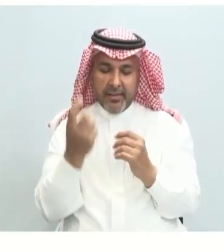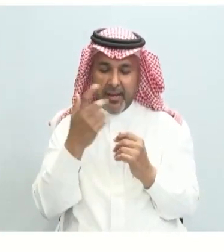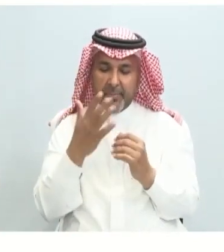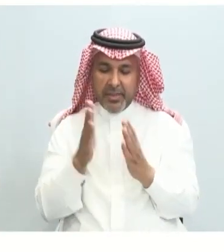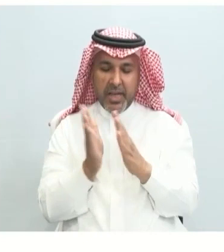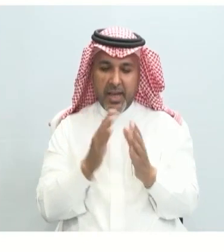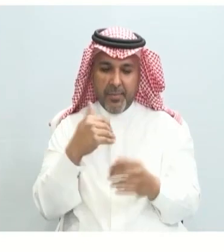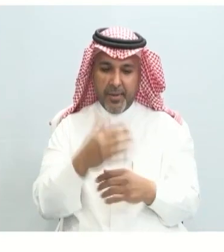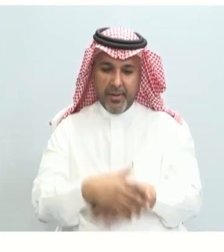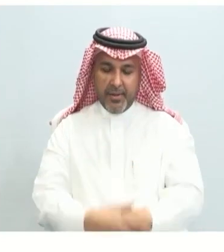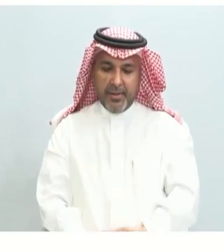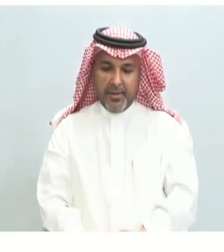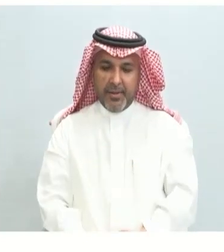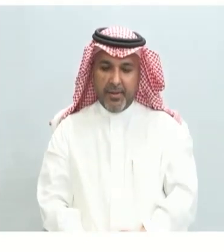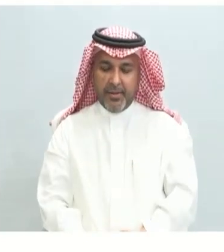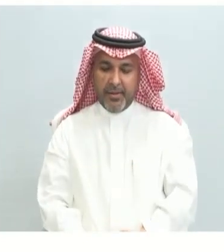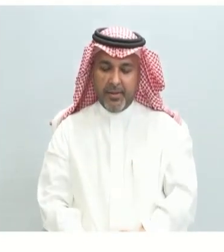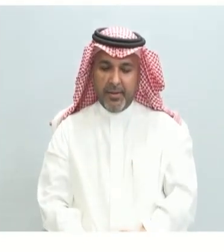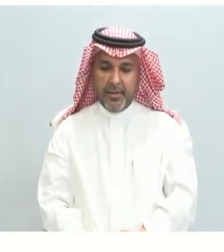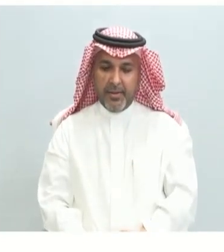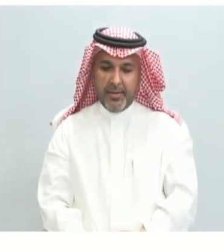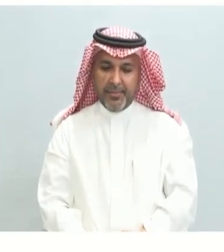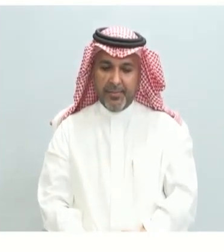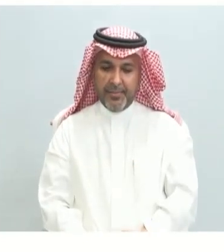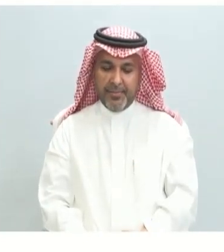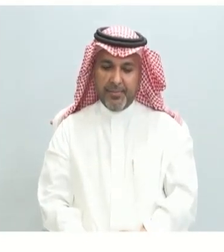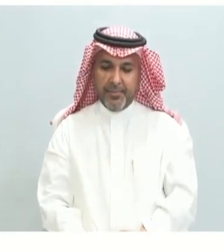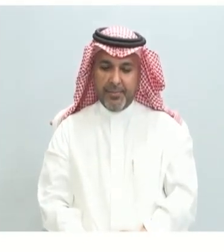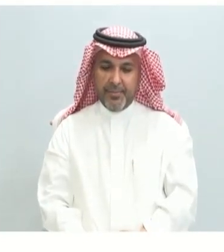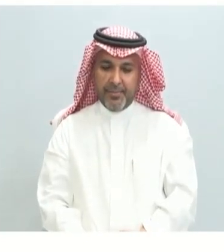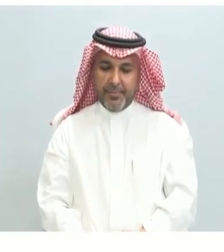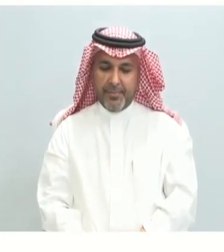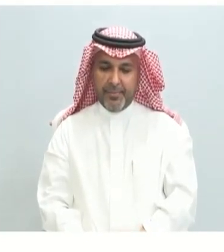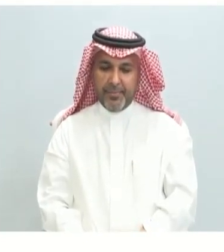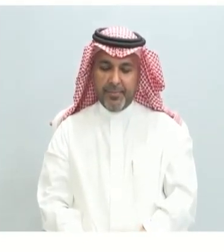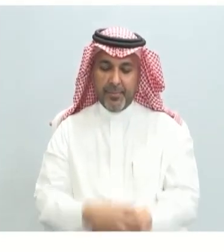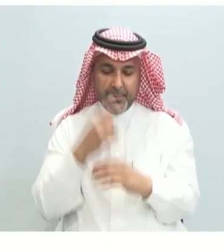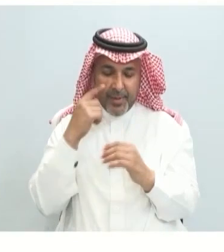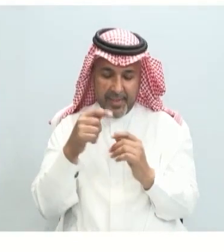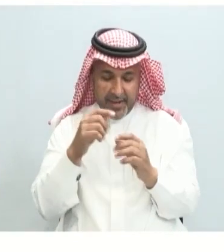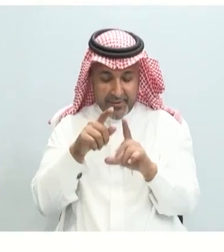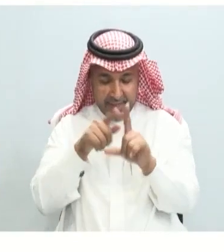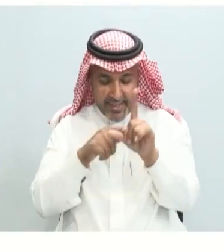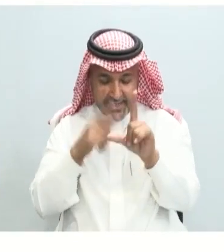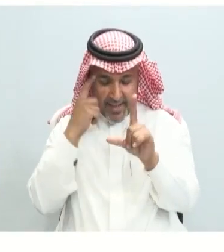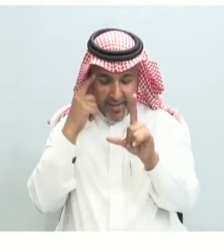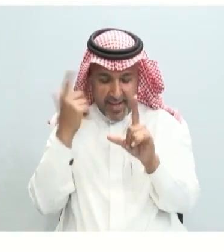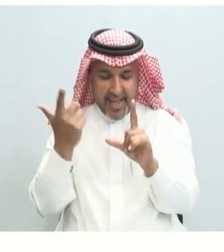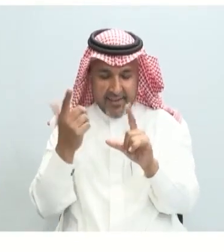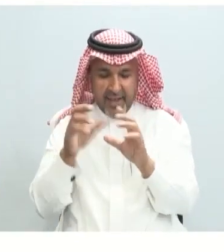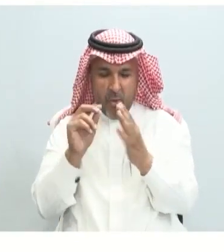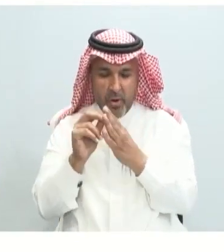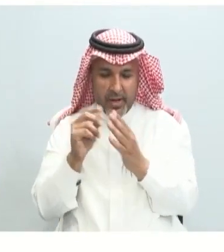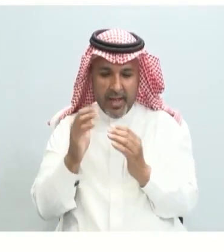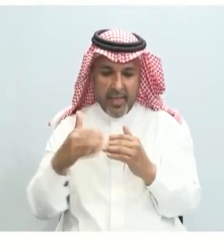بنترك لكم الباقي 180 ناقصا كذا كذا كذا وبعدين بقول والله ساين مثلا الاي على الاي تساوي ساين